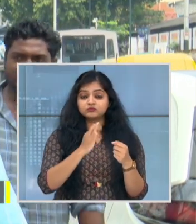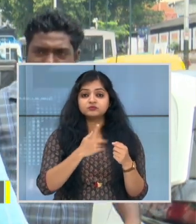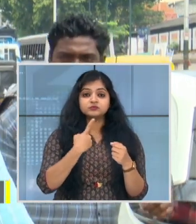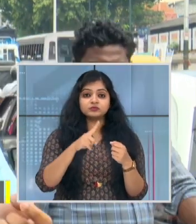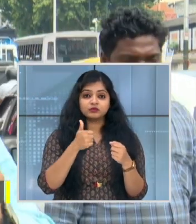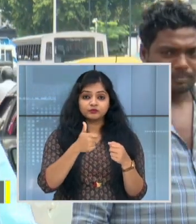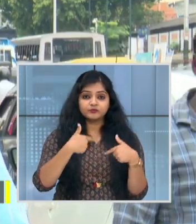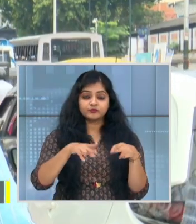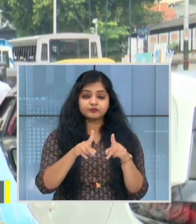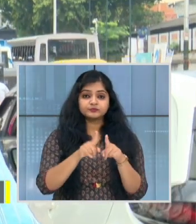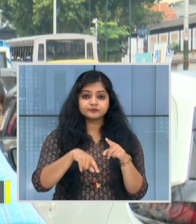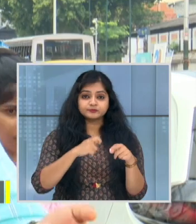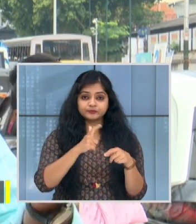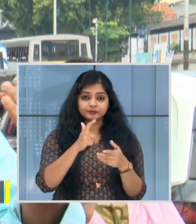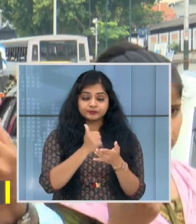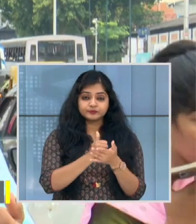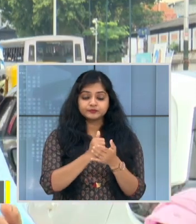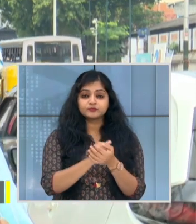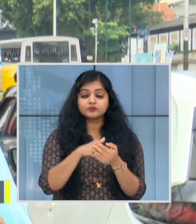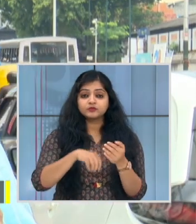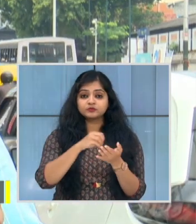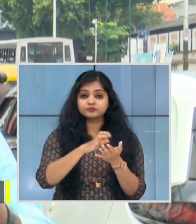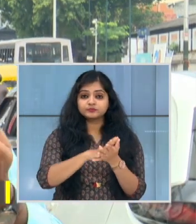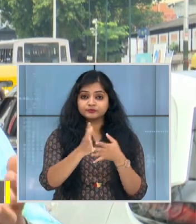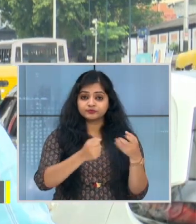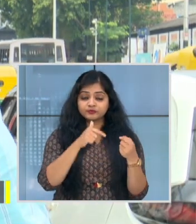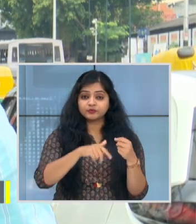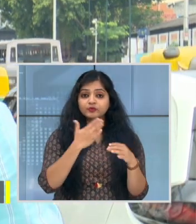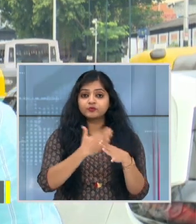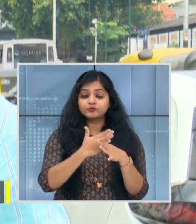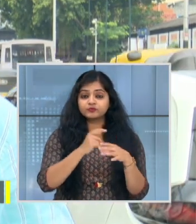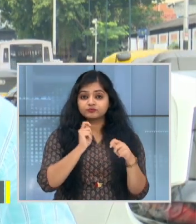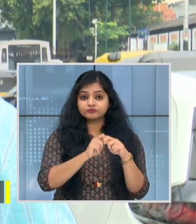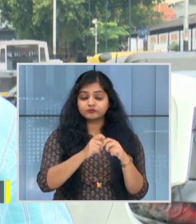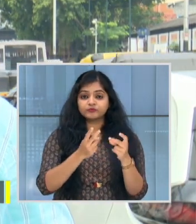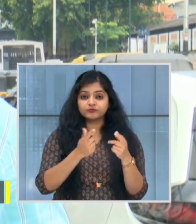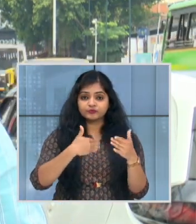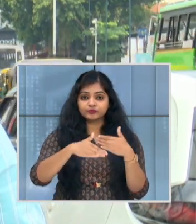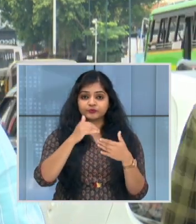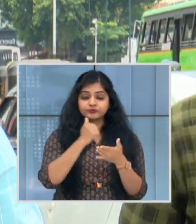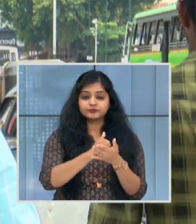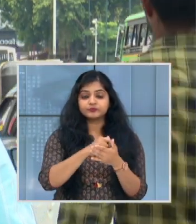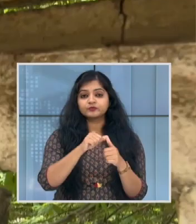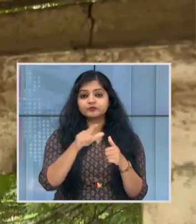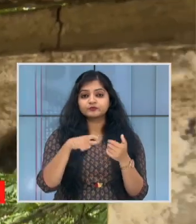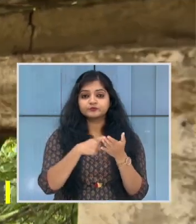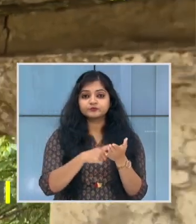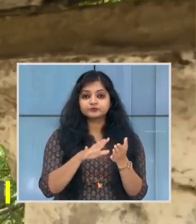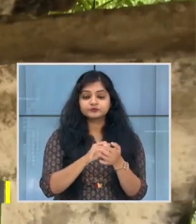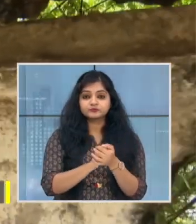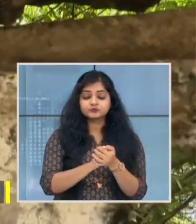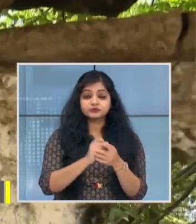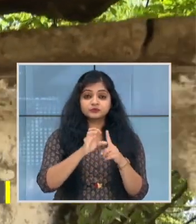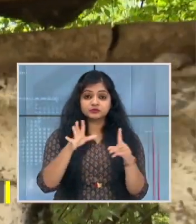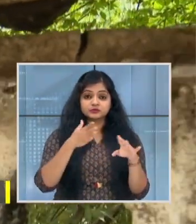നിന്ന് സ്ഥലം എത്രയും വേഗം അവരിൽ നിന്ന് സ്ഥലം അക്യൂർ ചെയ്തുകൊണ്ട് ഇതിന്റെ പ്രവർത്തനങ്ങൾ മുന്നോട്ട് പോകണമെന്ന് തന്നെയാണ് ഇതിനെക്കുറിച്ച് പറയാനുള്ളത്.